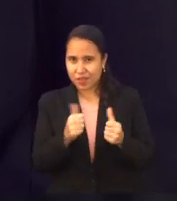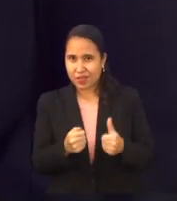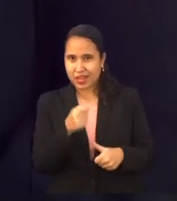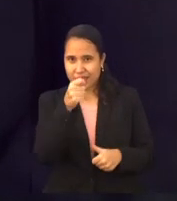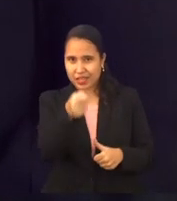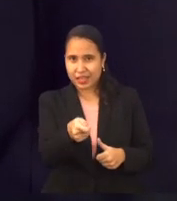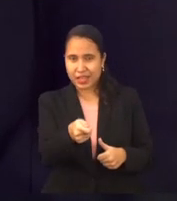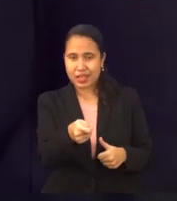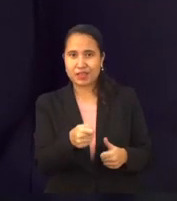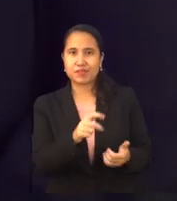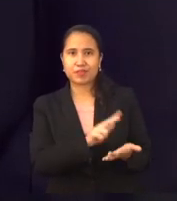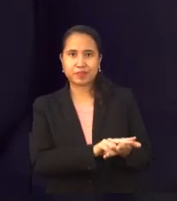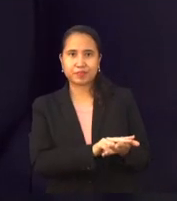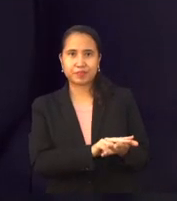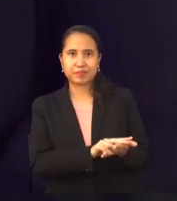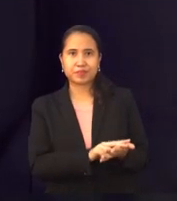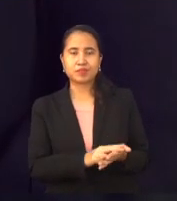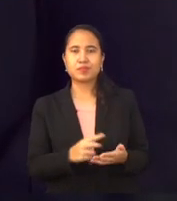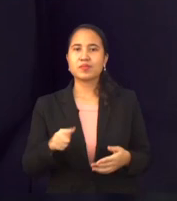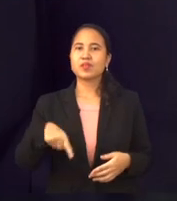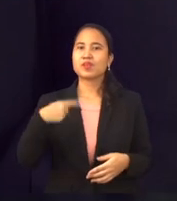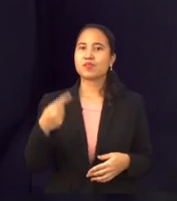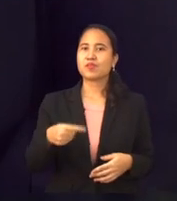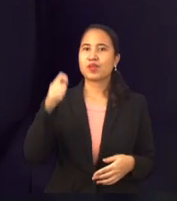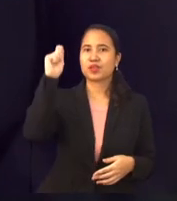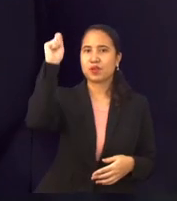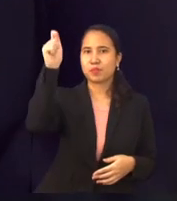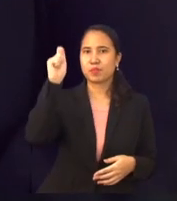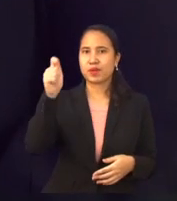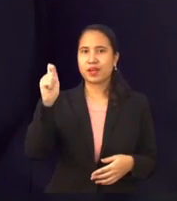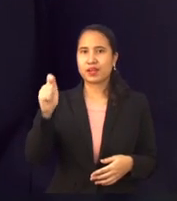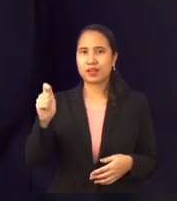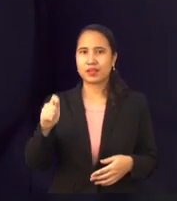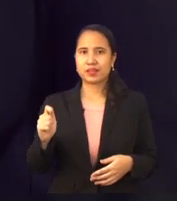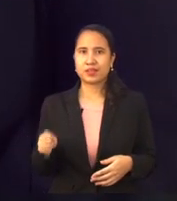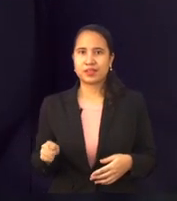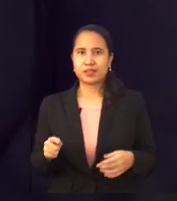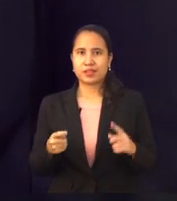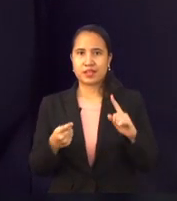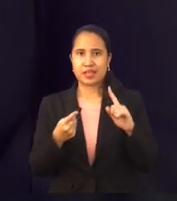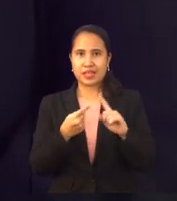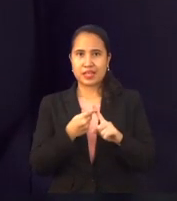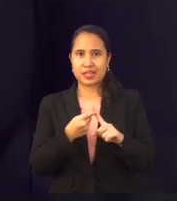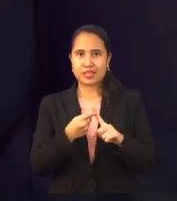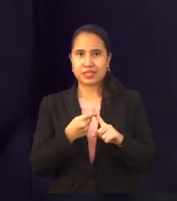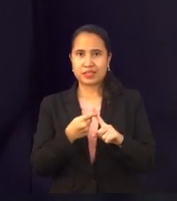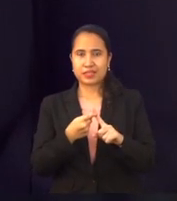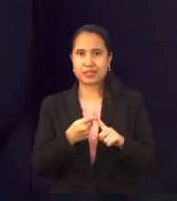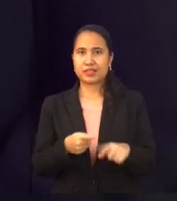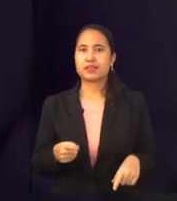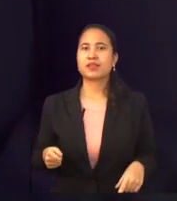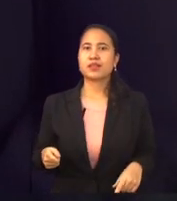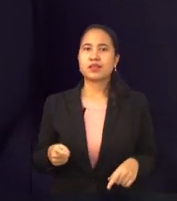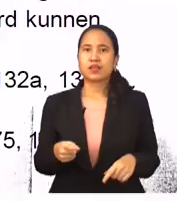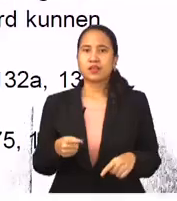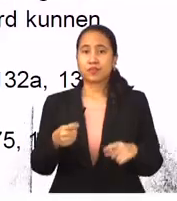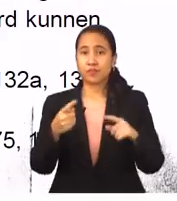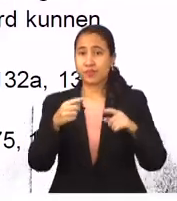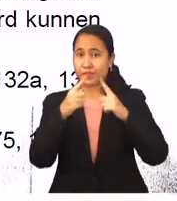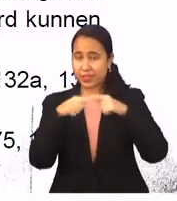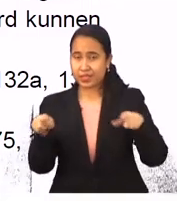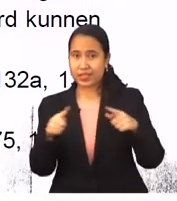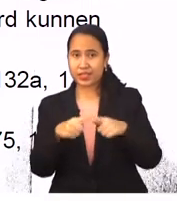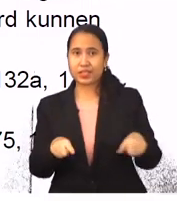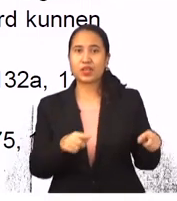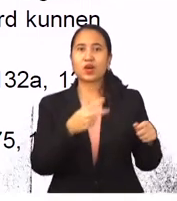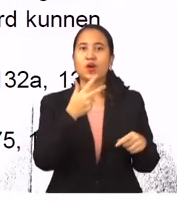paragrafen komen achtereenvolgens aan de orde de Amnestiewet van 1989 en de wijziging hiervan bij wet van